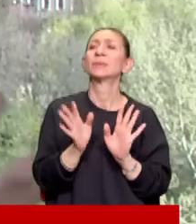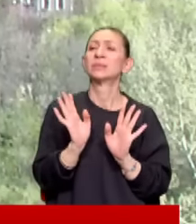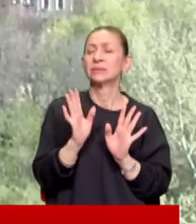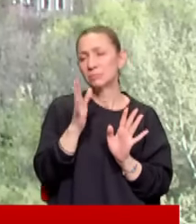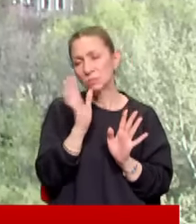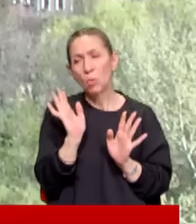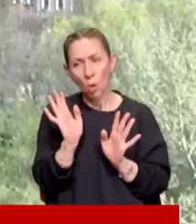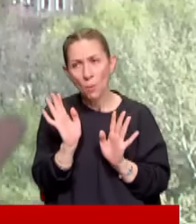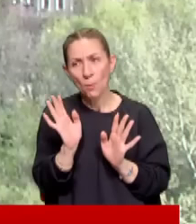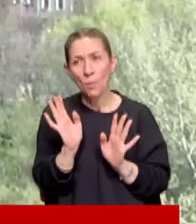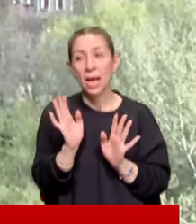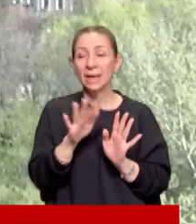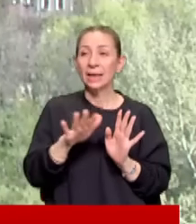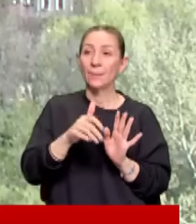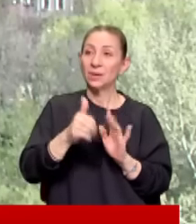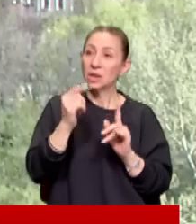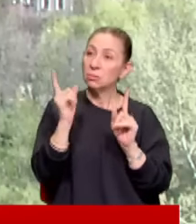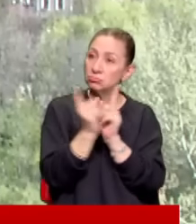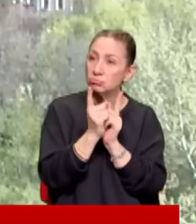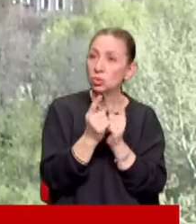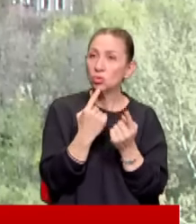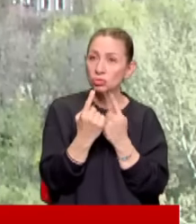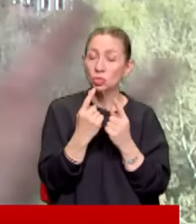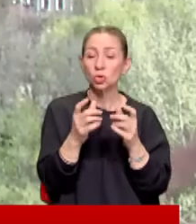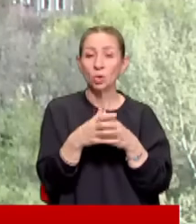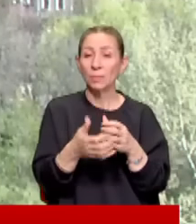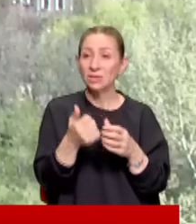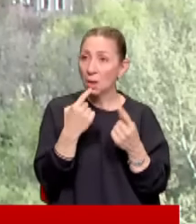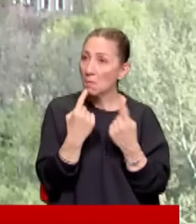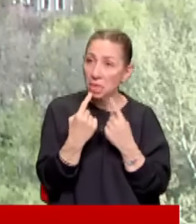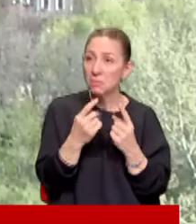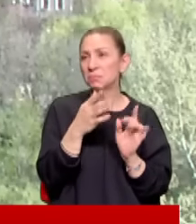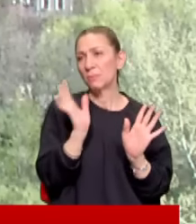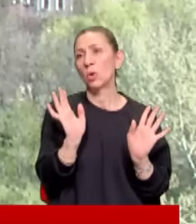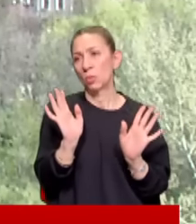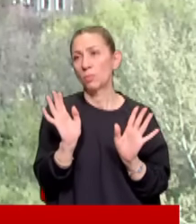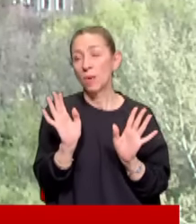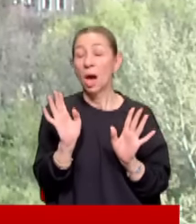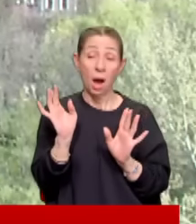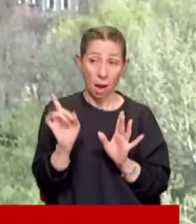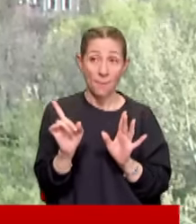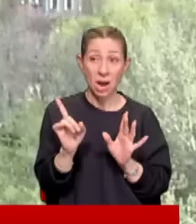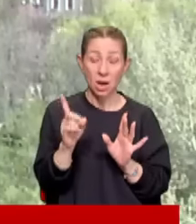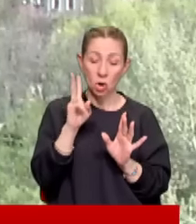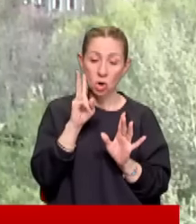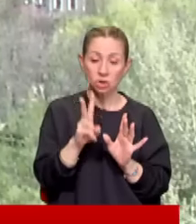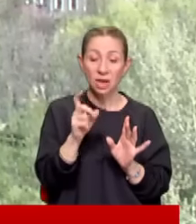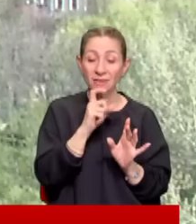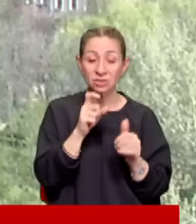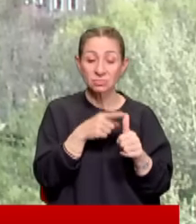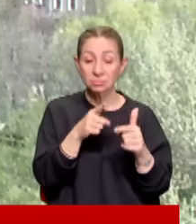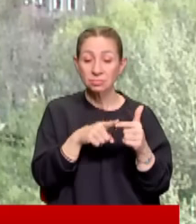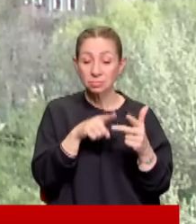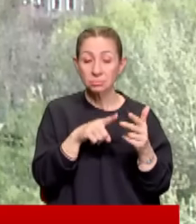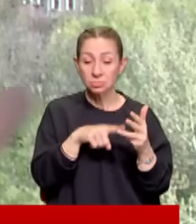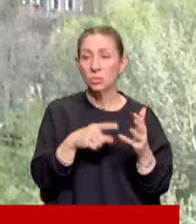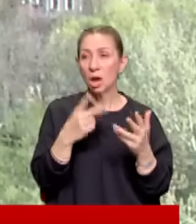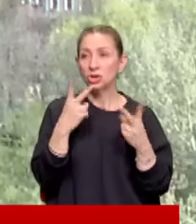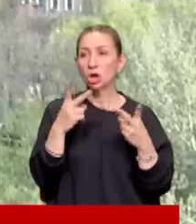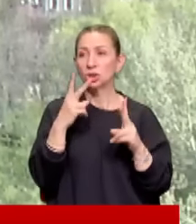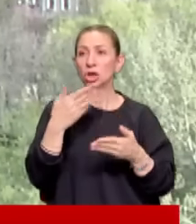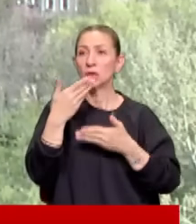kadar oldu bilmiyorum. Genel başkanla ya da ne bileyim grup başkanıyla, grup başkan vekilleriyle. Ama hani gördüğünüz yanlışları da burada dobra